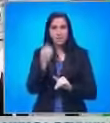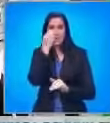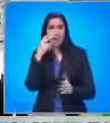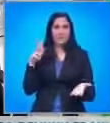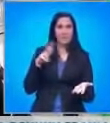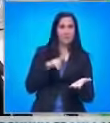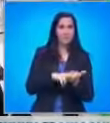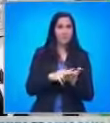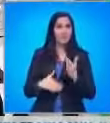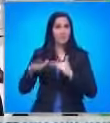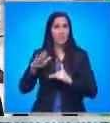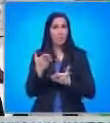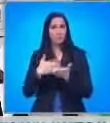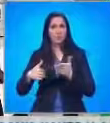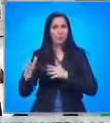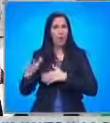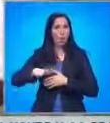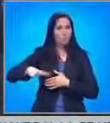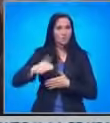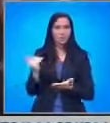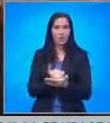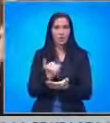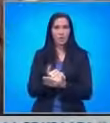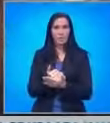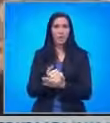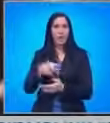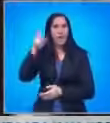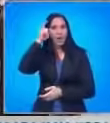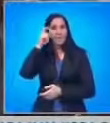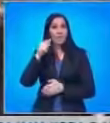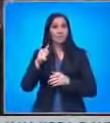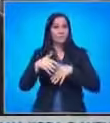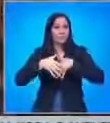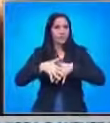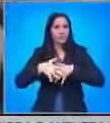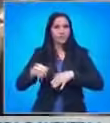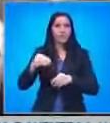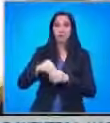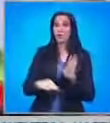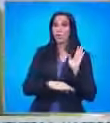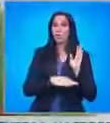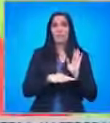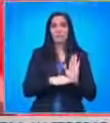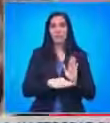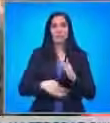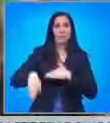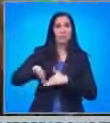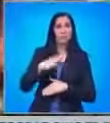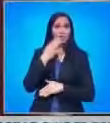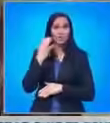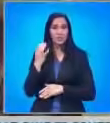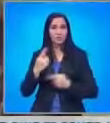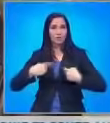зеления сертификат за по-голяма част от обществото и икономиката. Във Варна в шествието се включиха представители на над